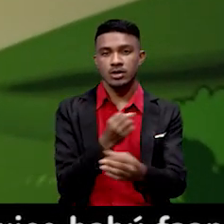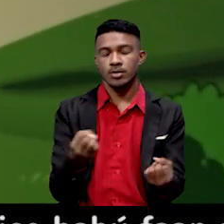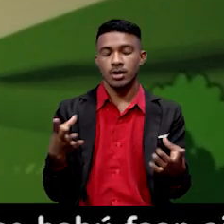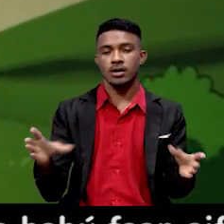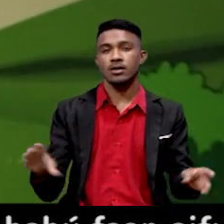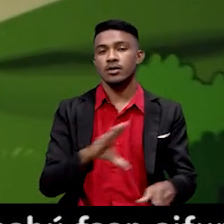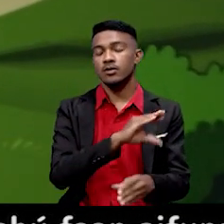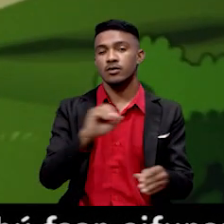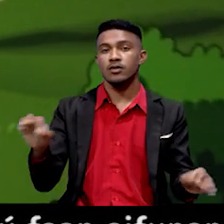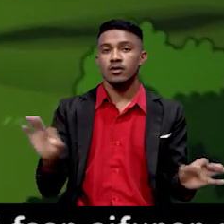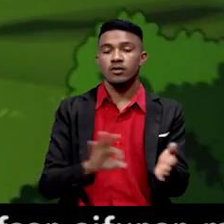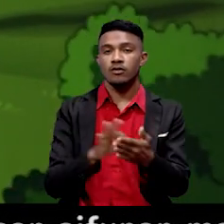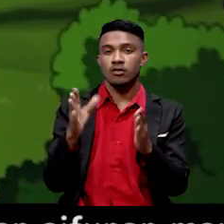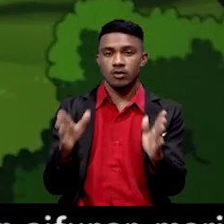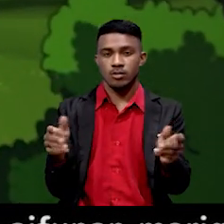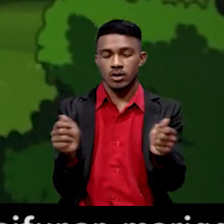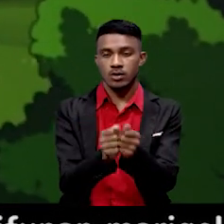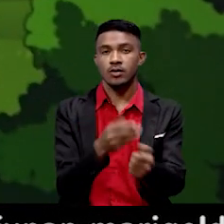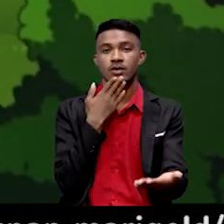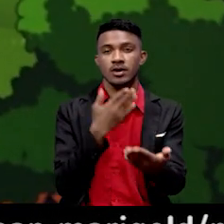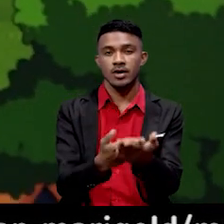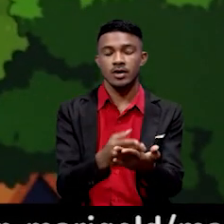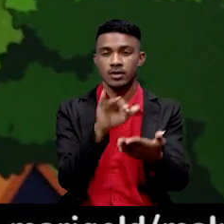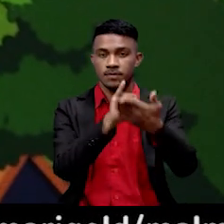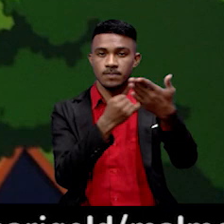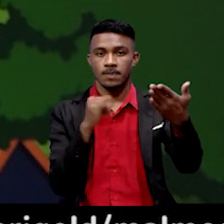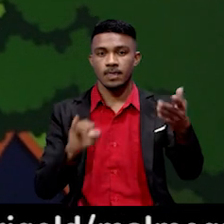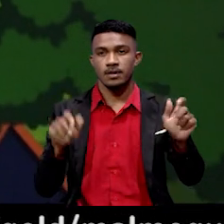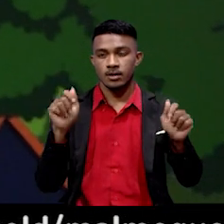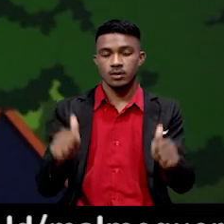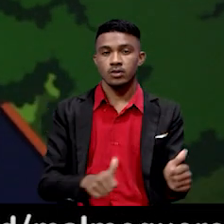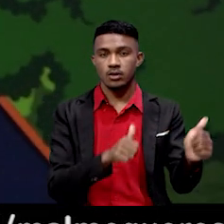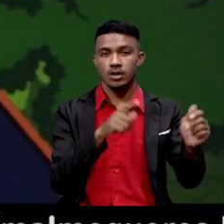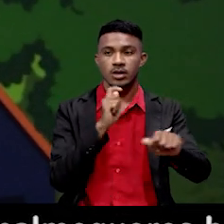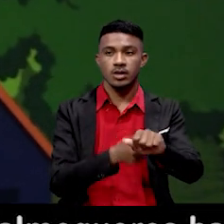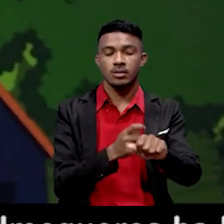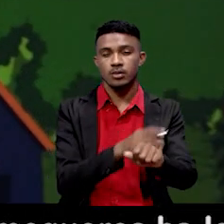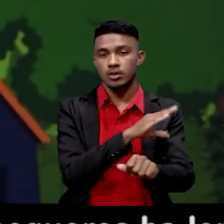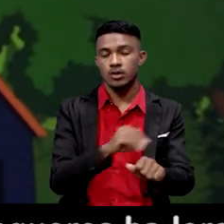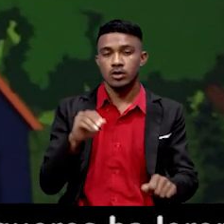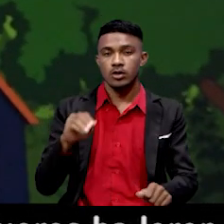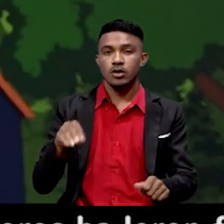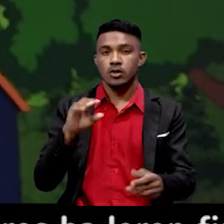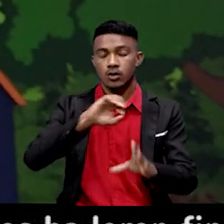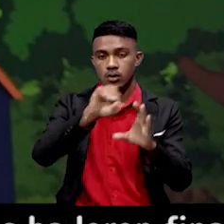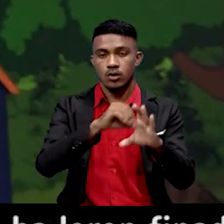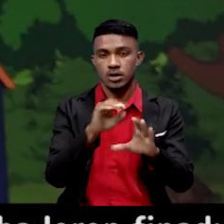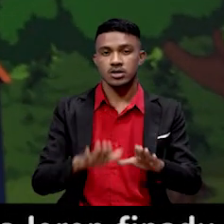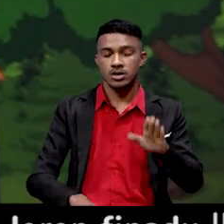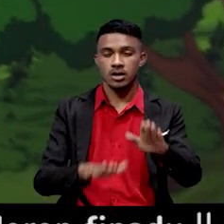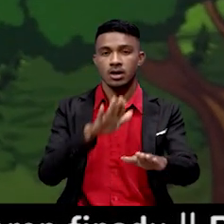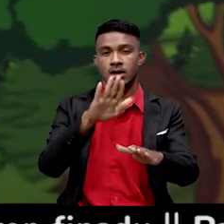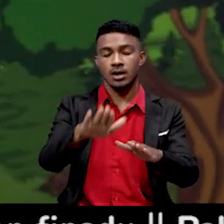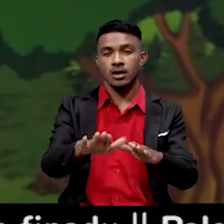forma hodiak nune imagem ne belebok antuir tempo ka oras lao. Bai-bai animador